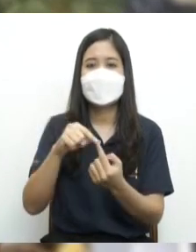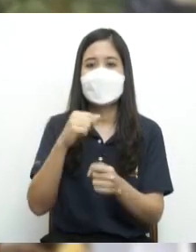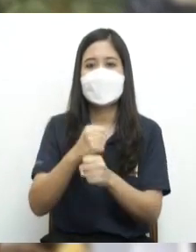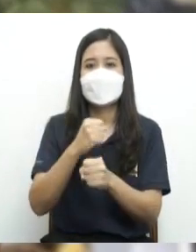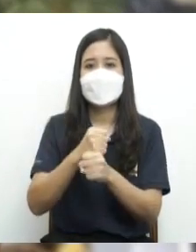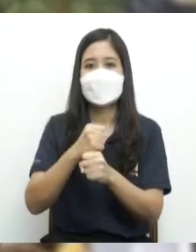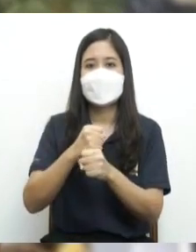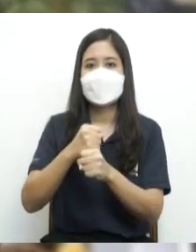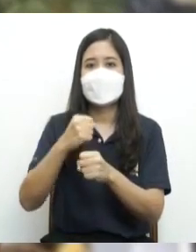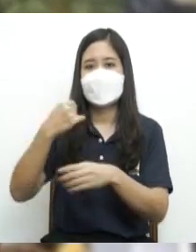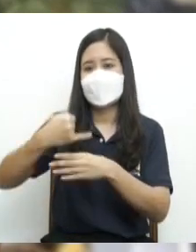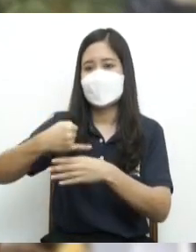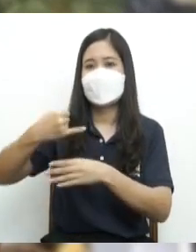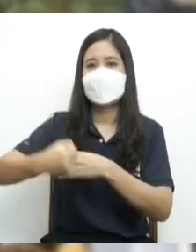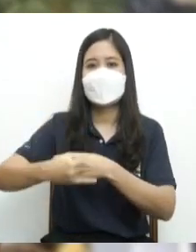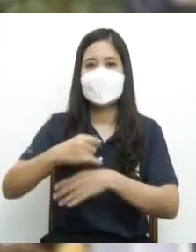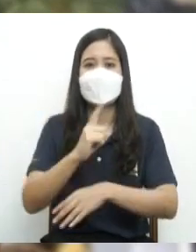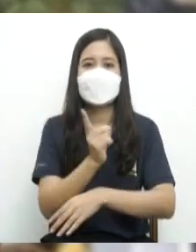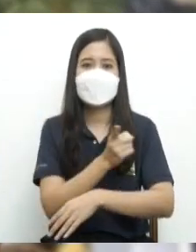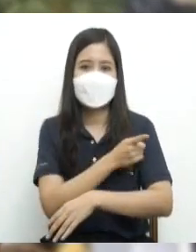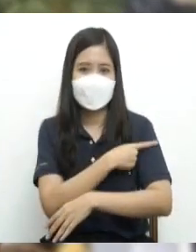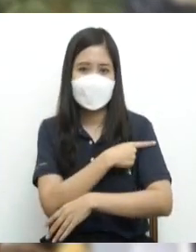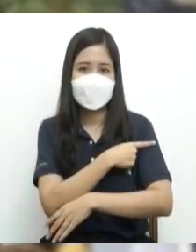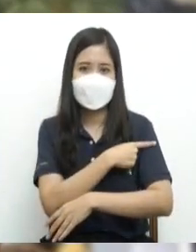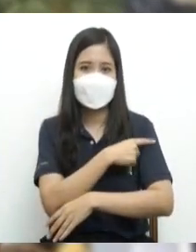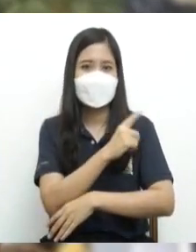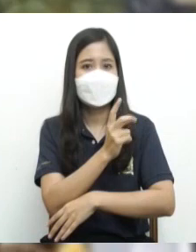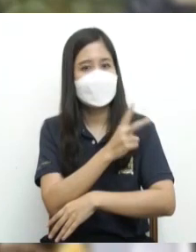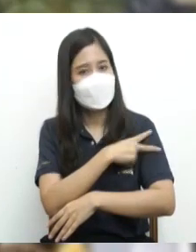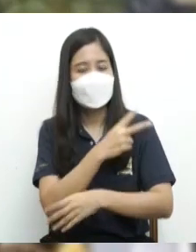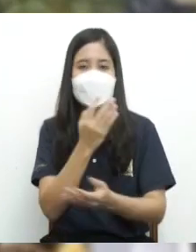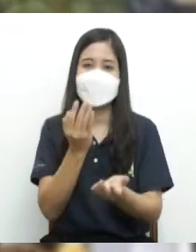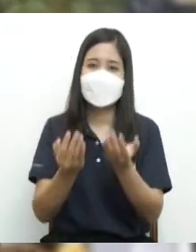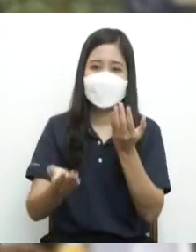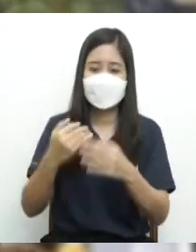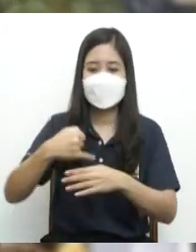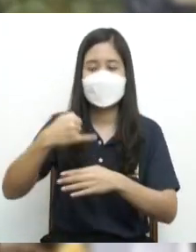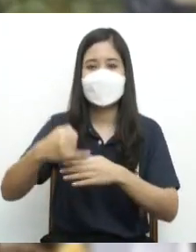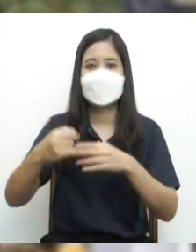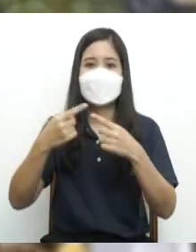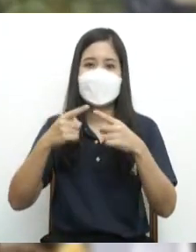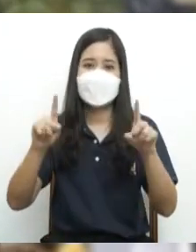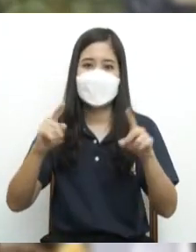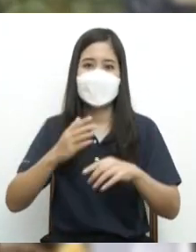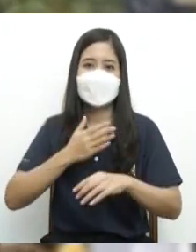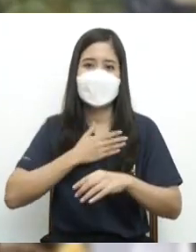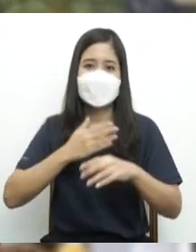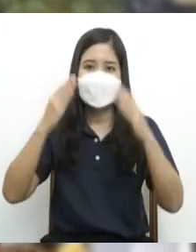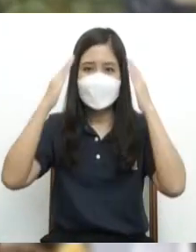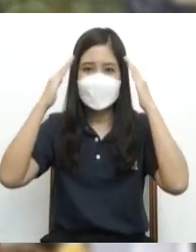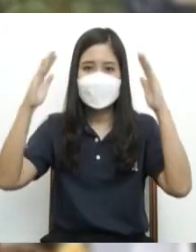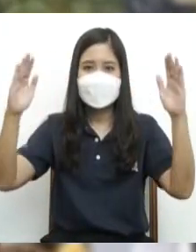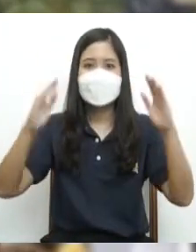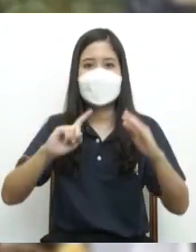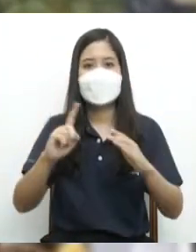บระดับปริญญาตรีหรือปริญญาโทหรืออะไรก็แล้วแต่แต่ว่าผมเรียนว่าประสบการณ์ผมมาตั้งแต่เป็นครูหนึ่ง